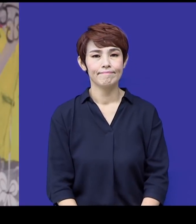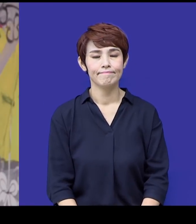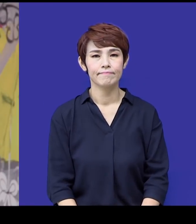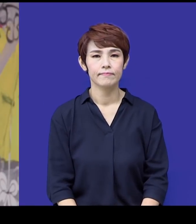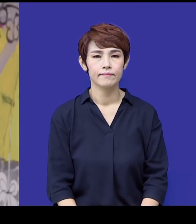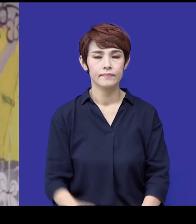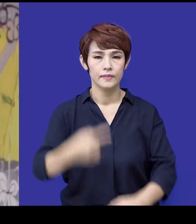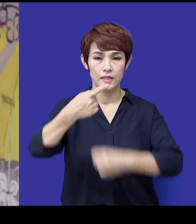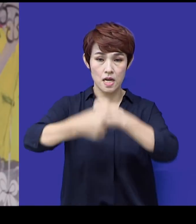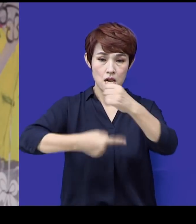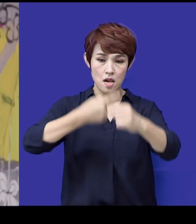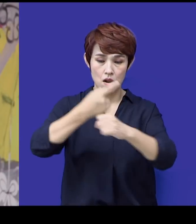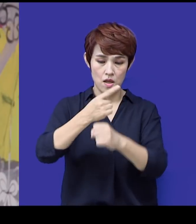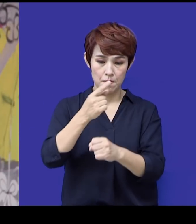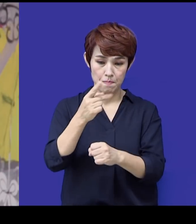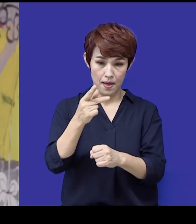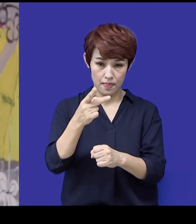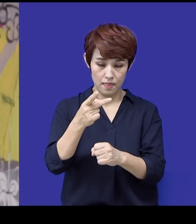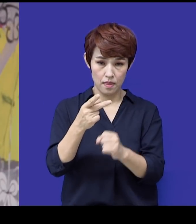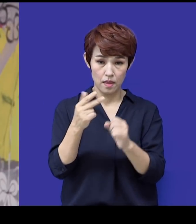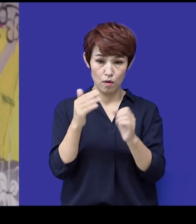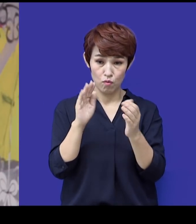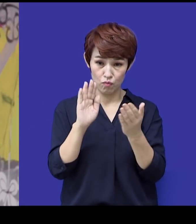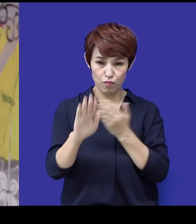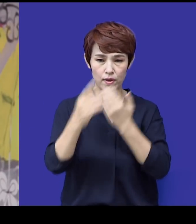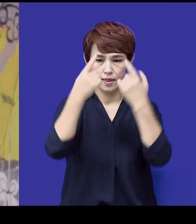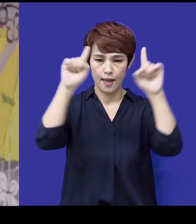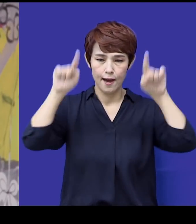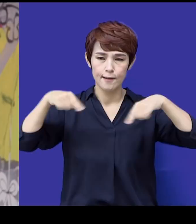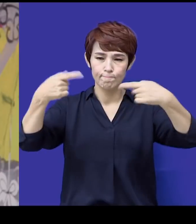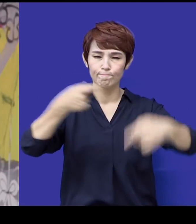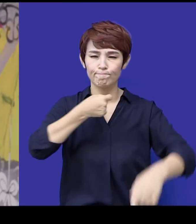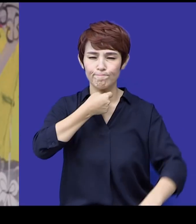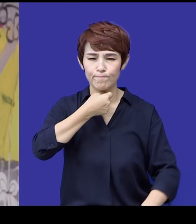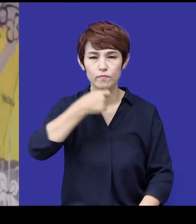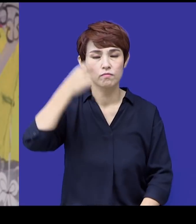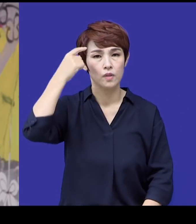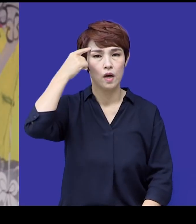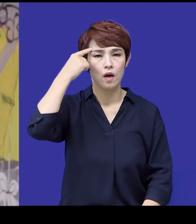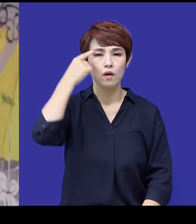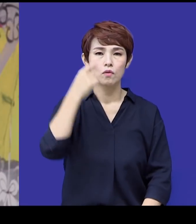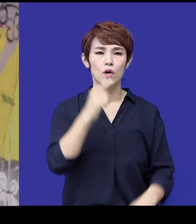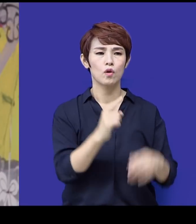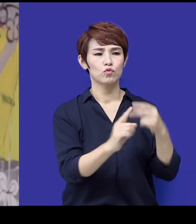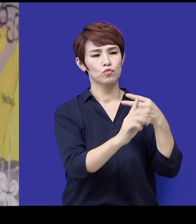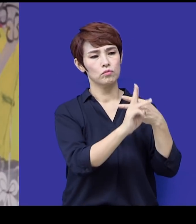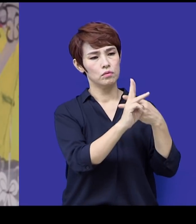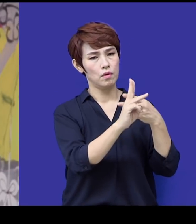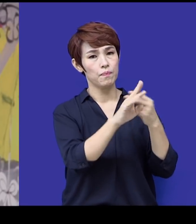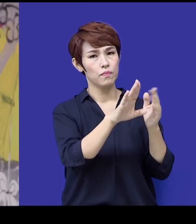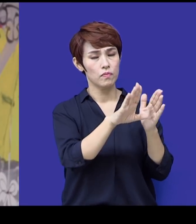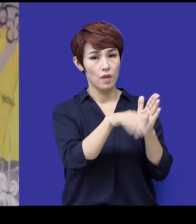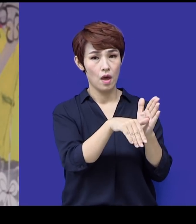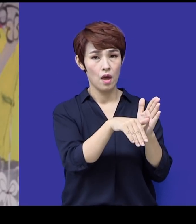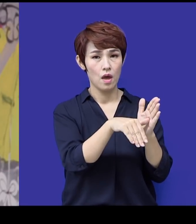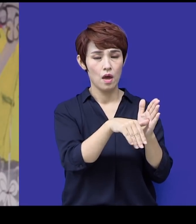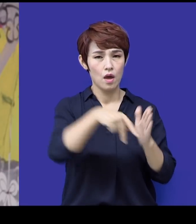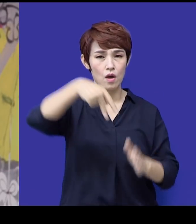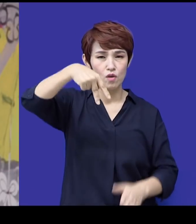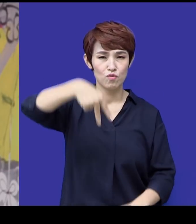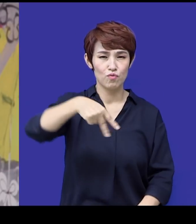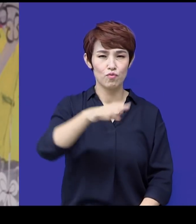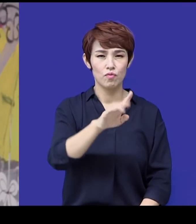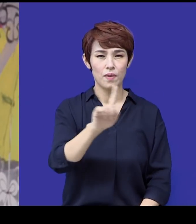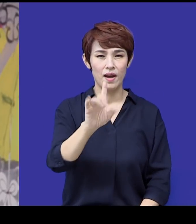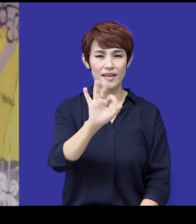1년 반 후에 이제 그 대학을 들어가야 되는데 중3 때 제가 그 슈바이처 전집을 입고